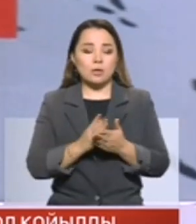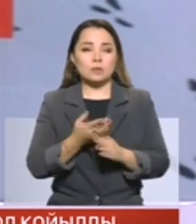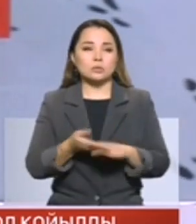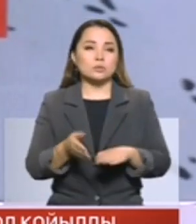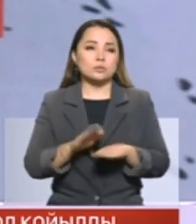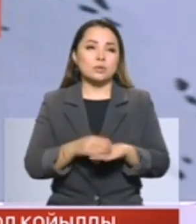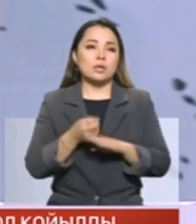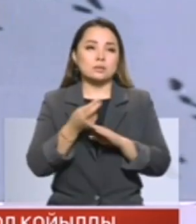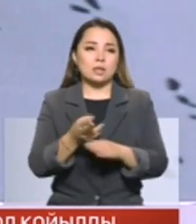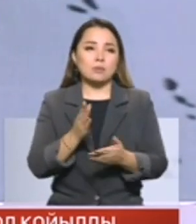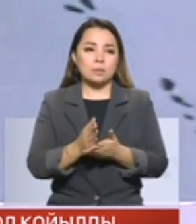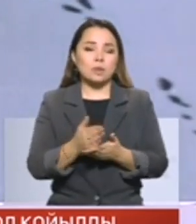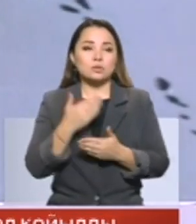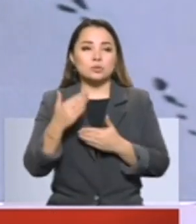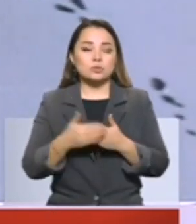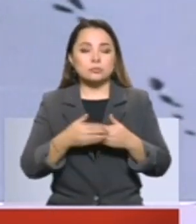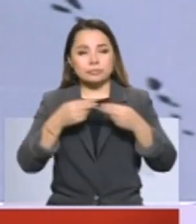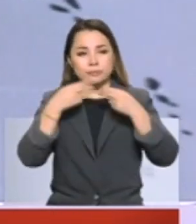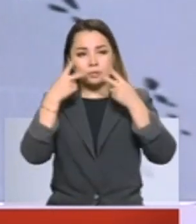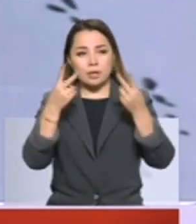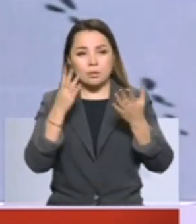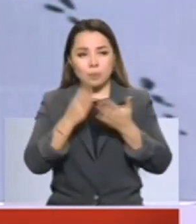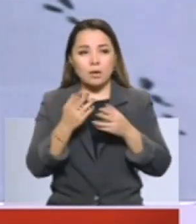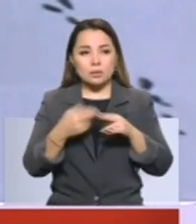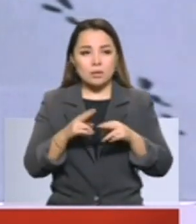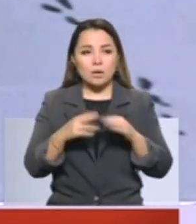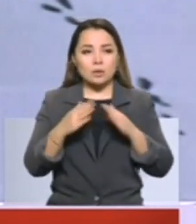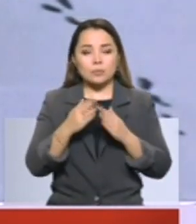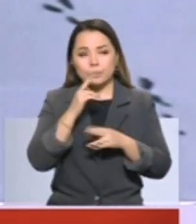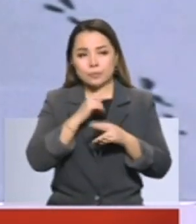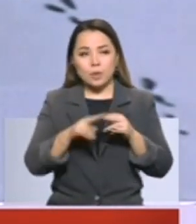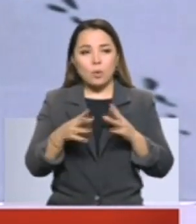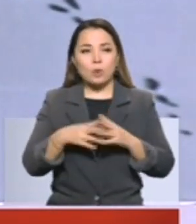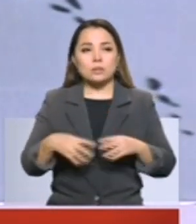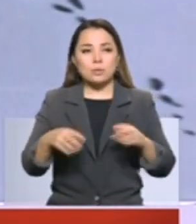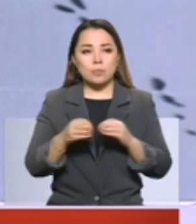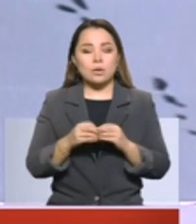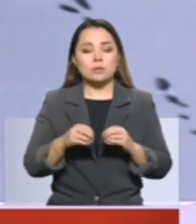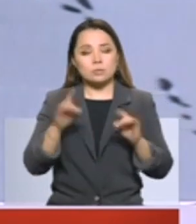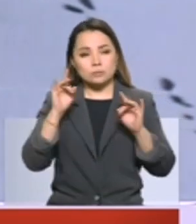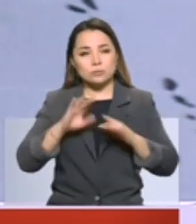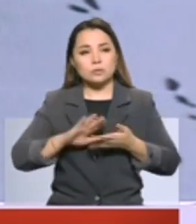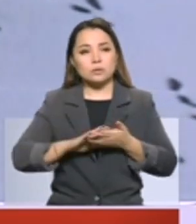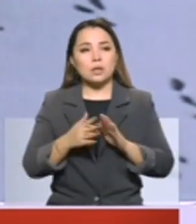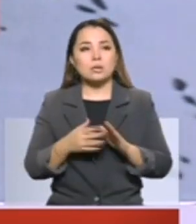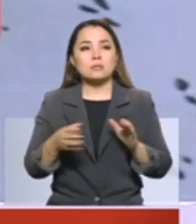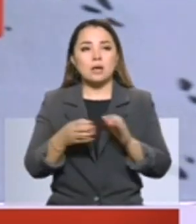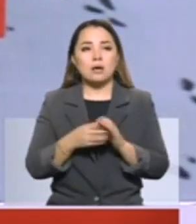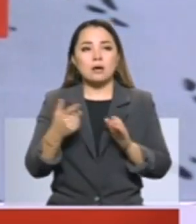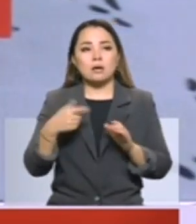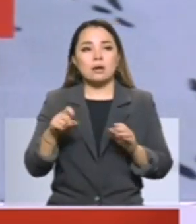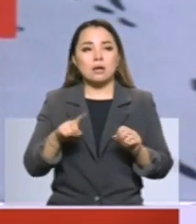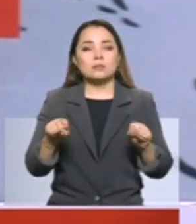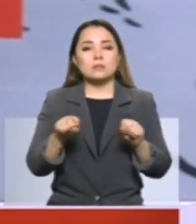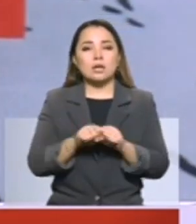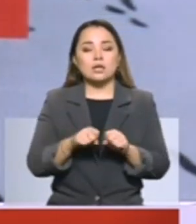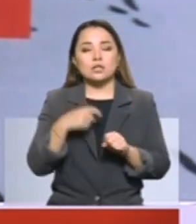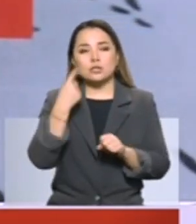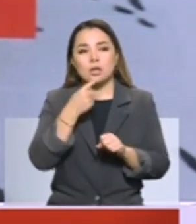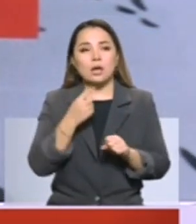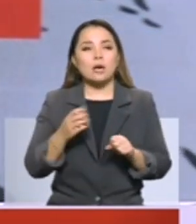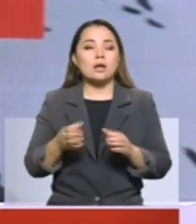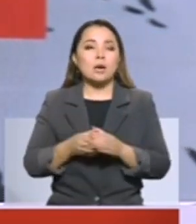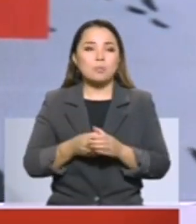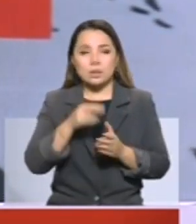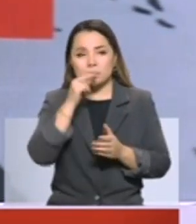жансақтау бөлімінде жатып, жуырда ғана ес жиған. Баспанасынан айырылған отбасы оқыс жағдайға елді мекенді газбен қамтитын жеке компанияны